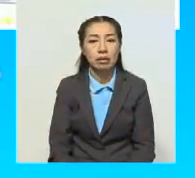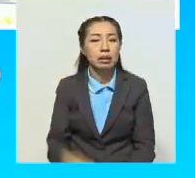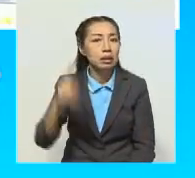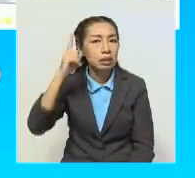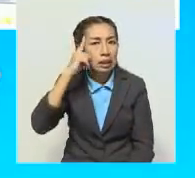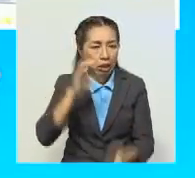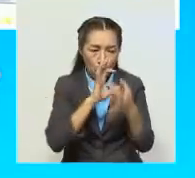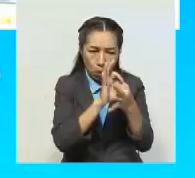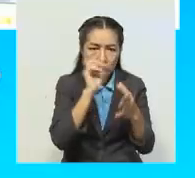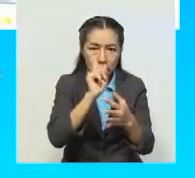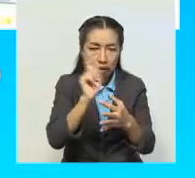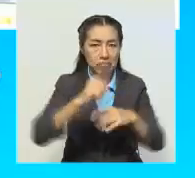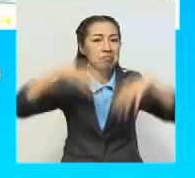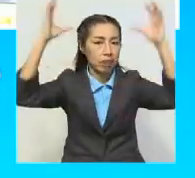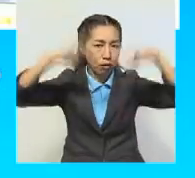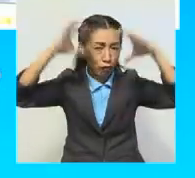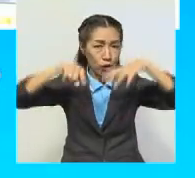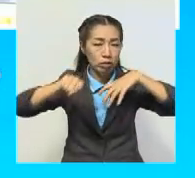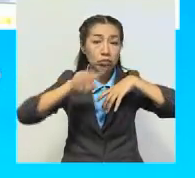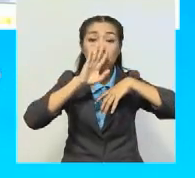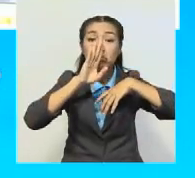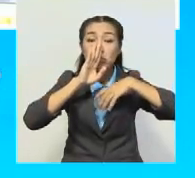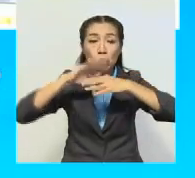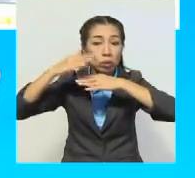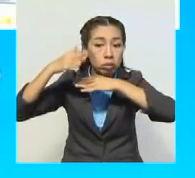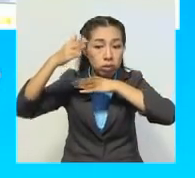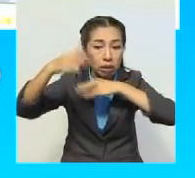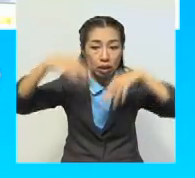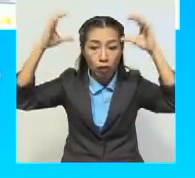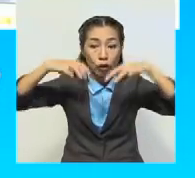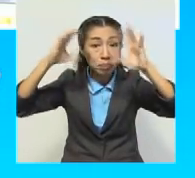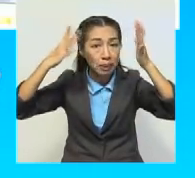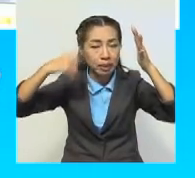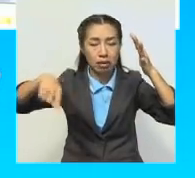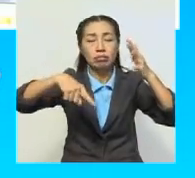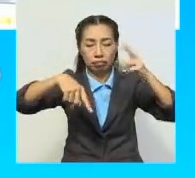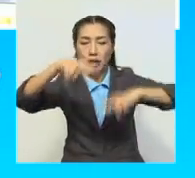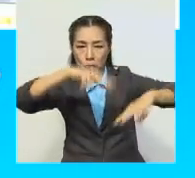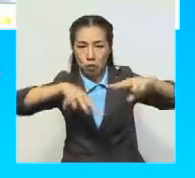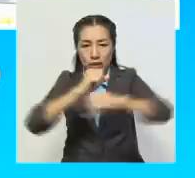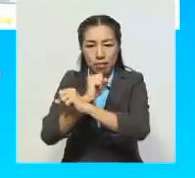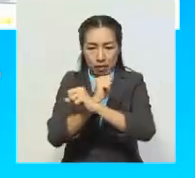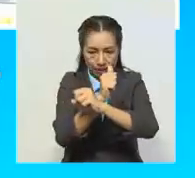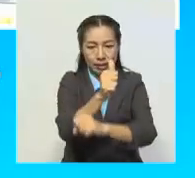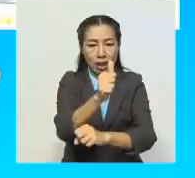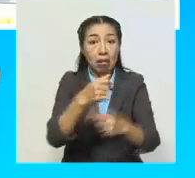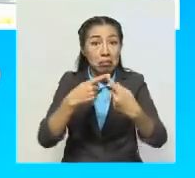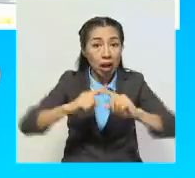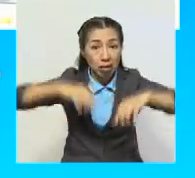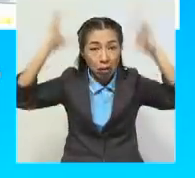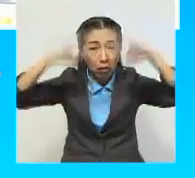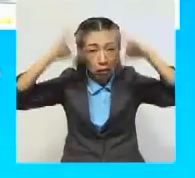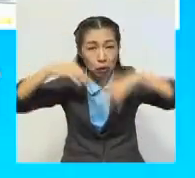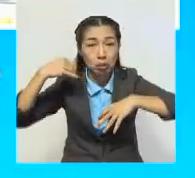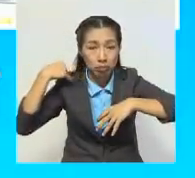ที่เราห่วงก็คือปริมาณน้ำฝนถ้าเกิดไม่มีฝนตกเนี่ยเราสามารถที่จะดูแลพี่น้องประชาชนได้แต่ถ้ามีฝนตกหนักเ